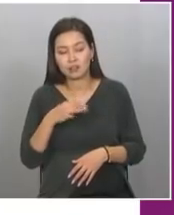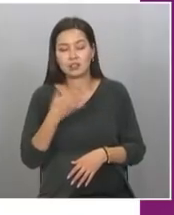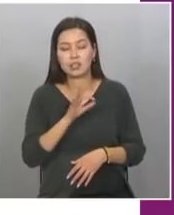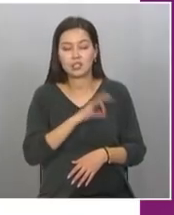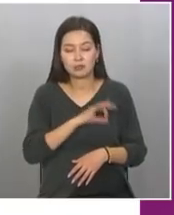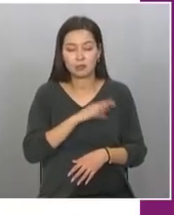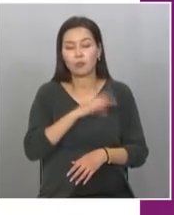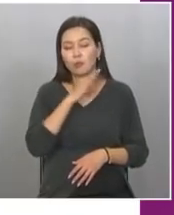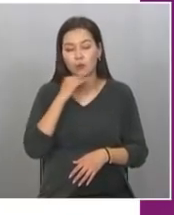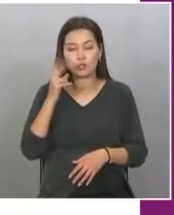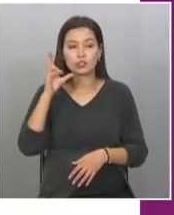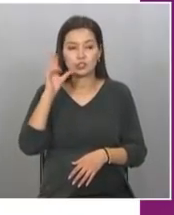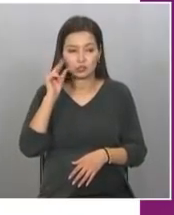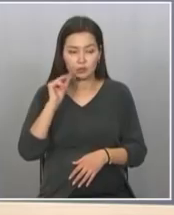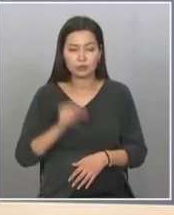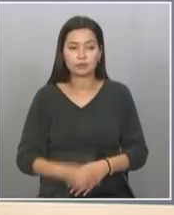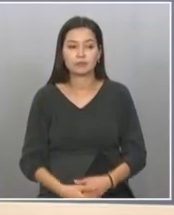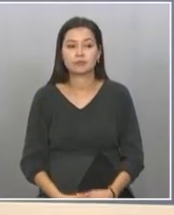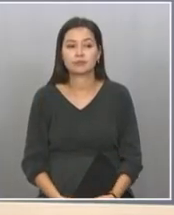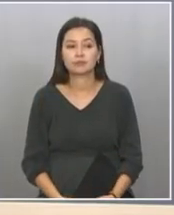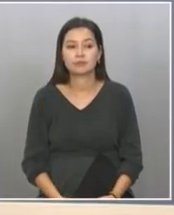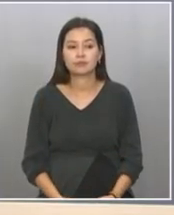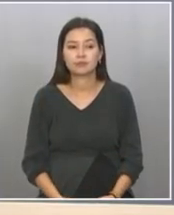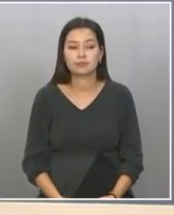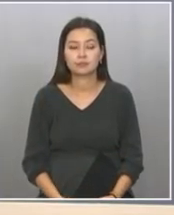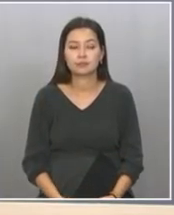во множественном числе.